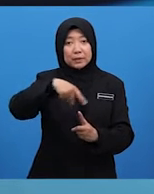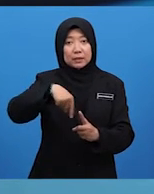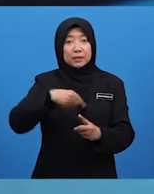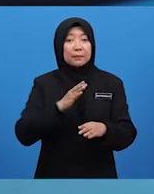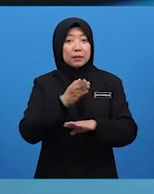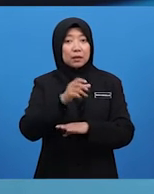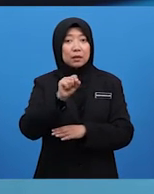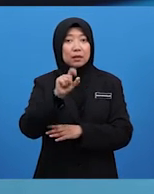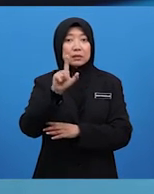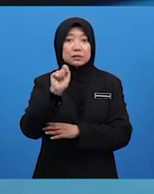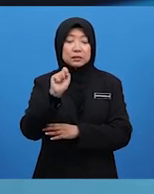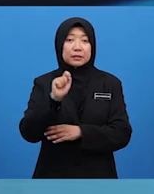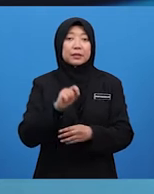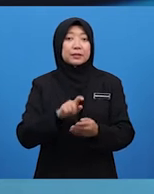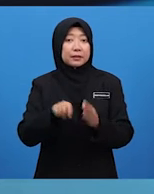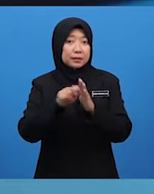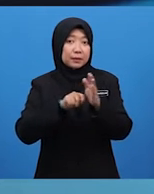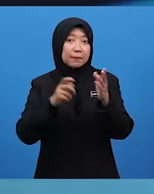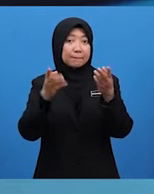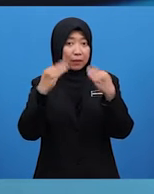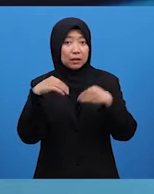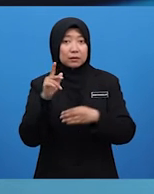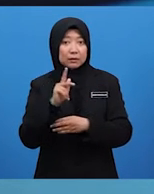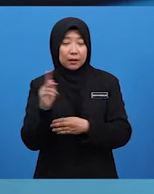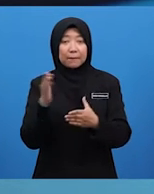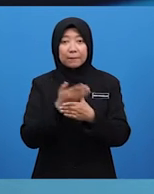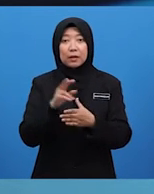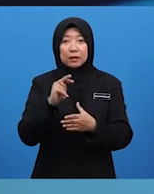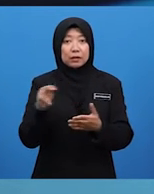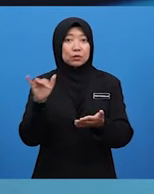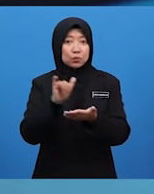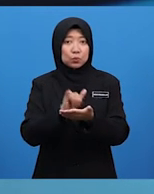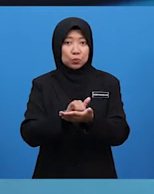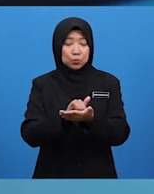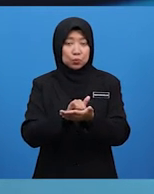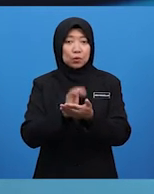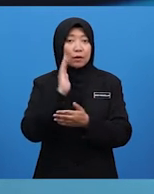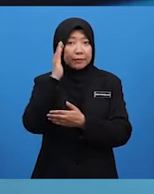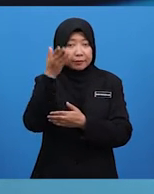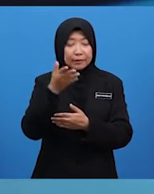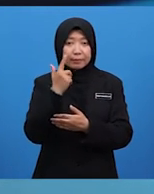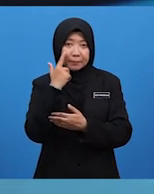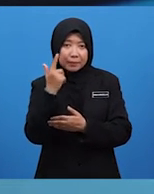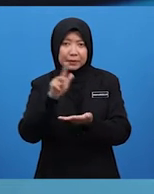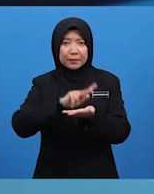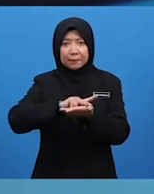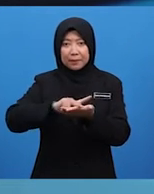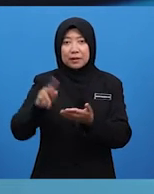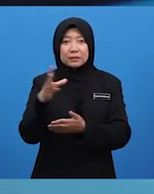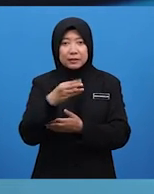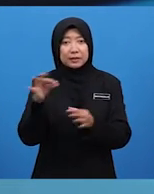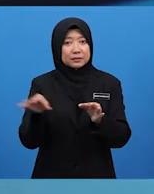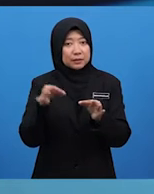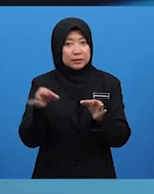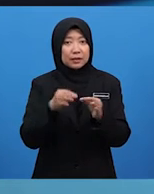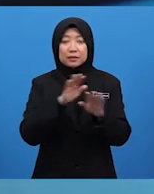belah slip diterbalikkan, bahagian tersebut akan kelihatan kemas dan